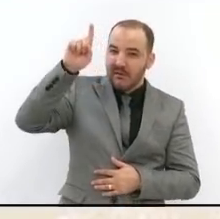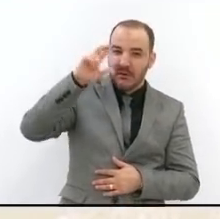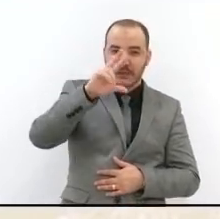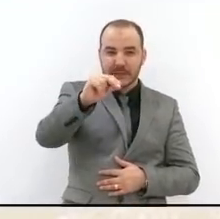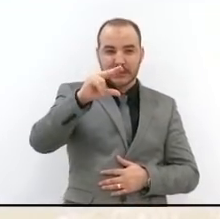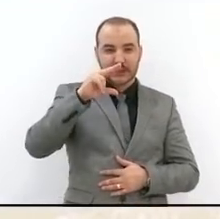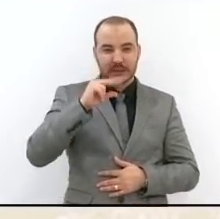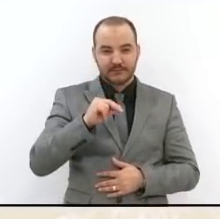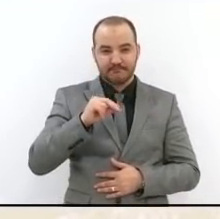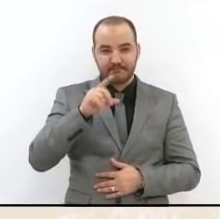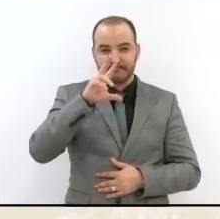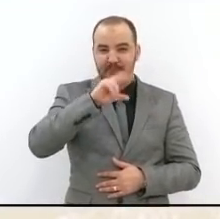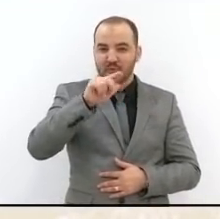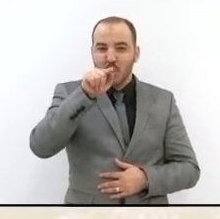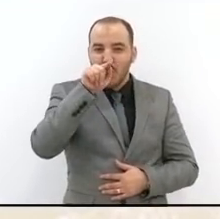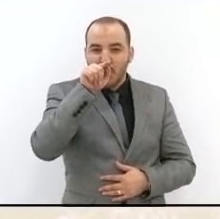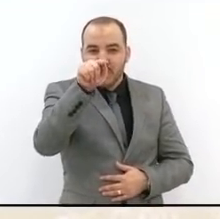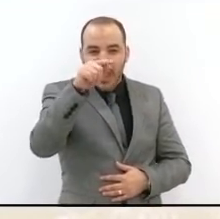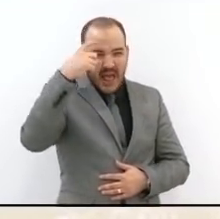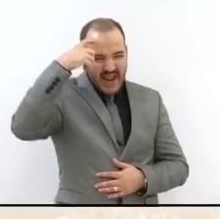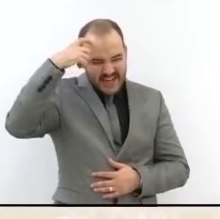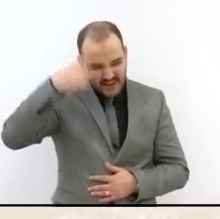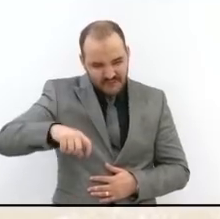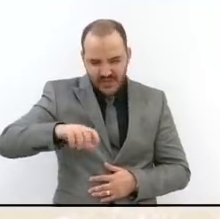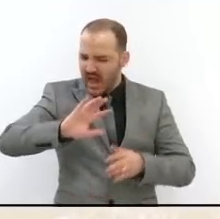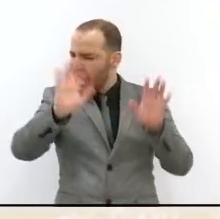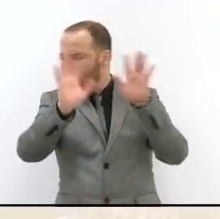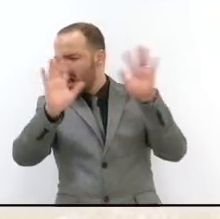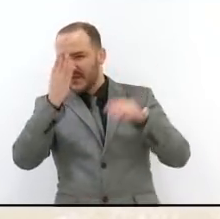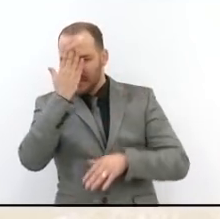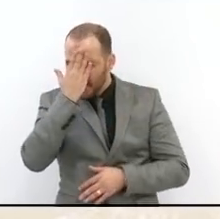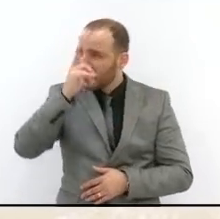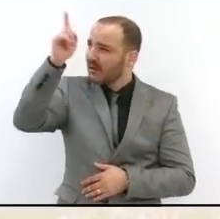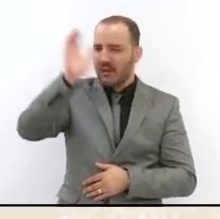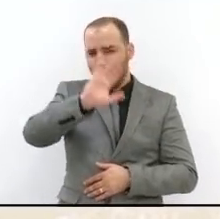أي أنكم ترفضون عبادة الله تعالى،